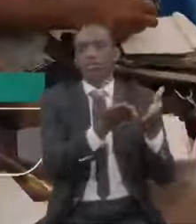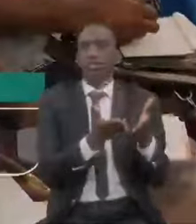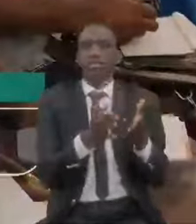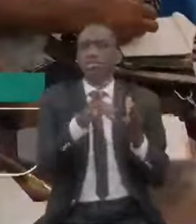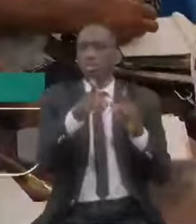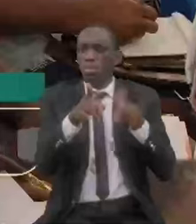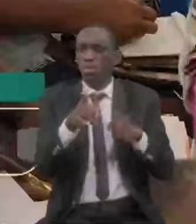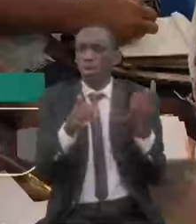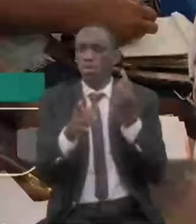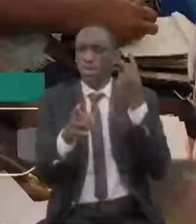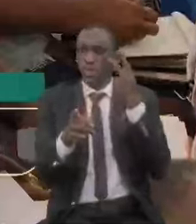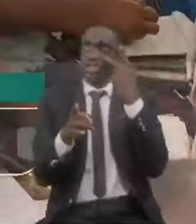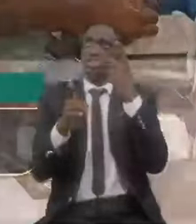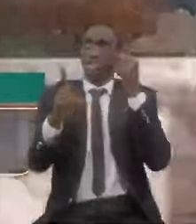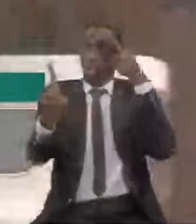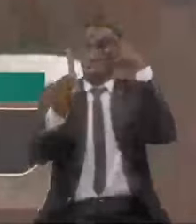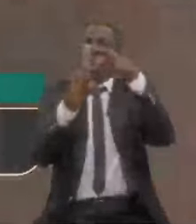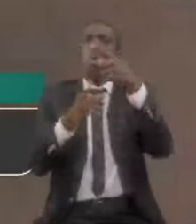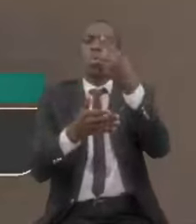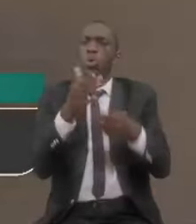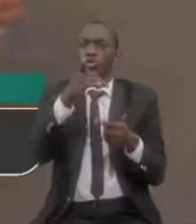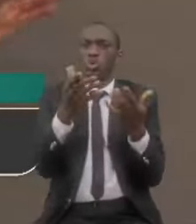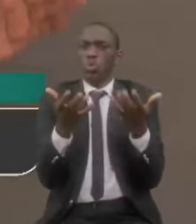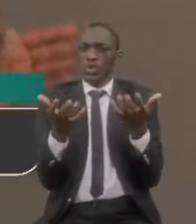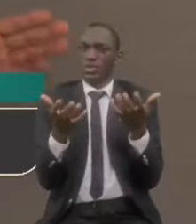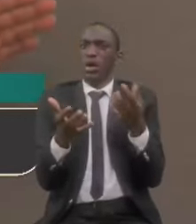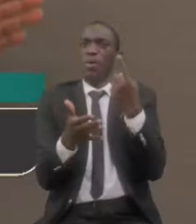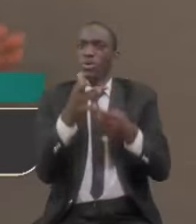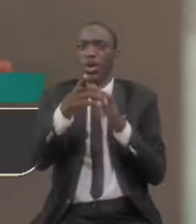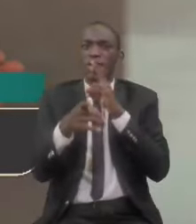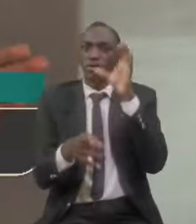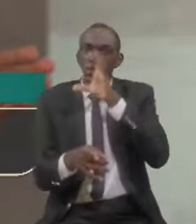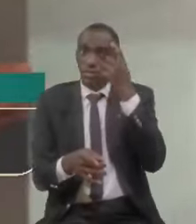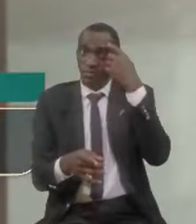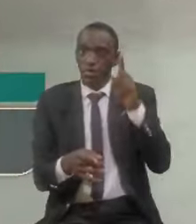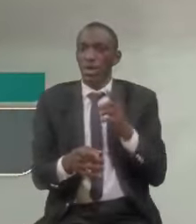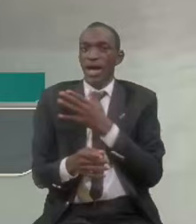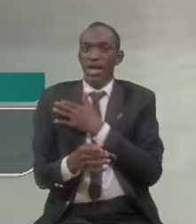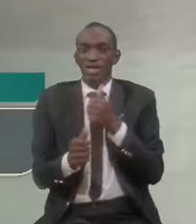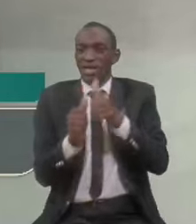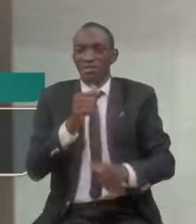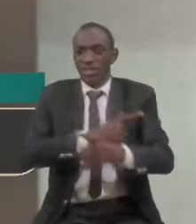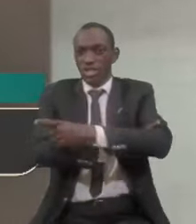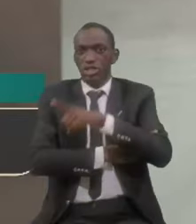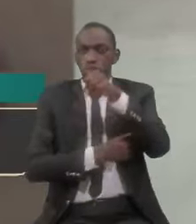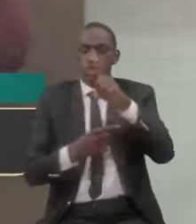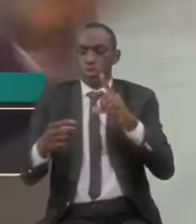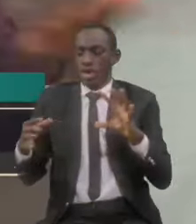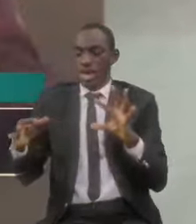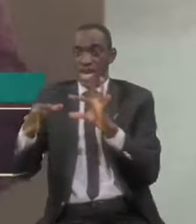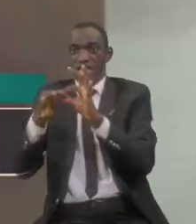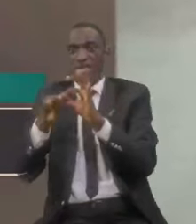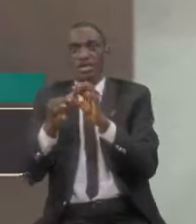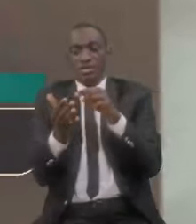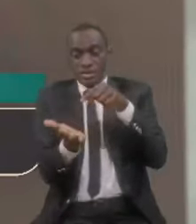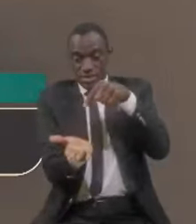que vous voulez dans la vie. Et chaque jour de votre vie, vous devez rattacher ce jour à la destinée.